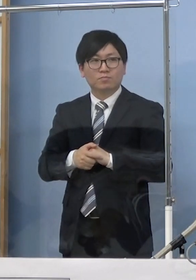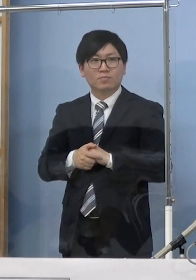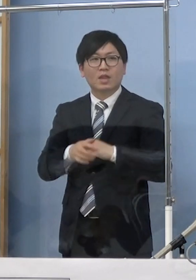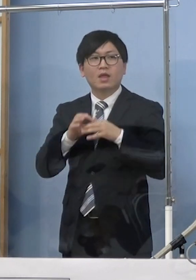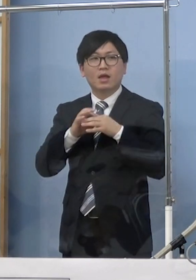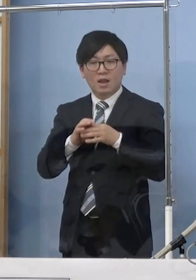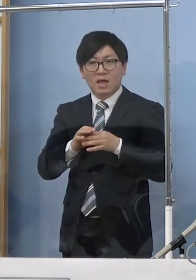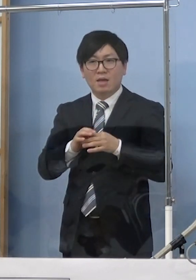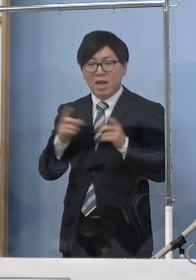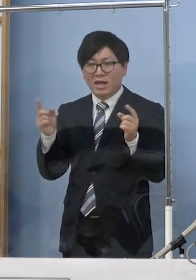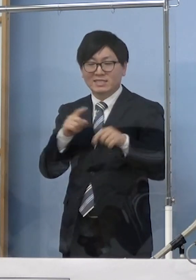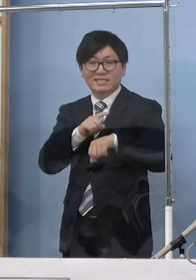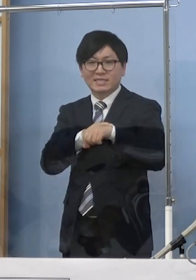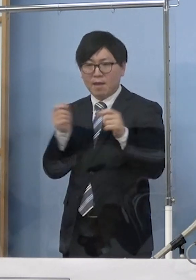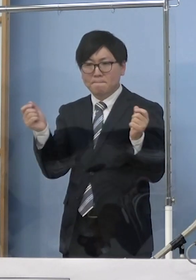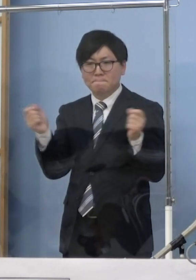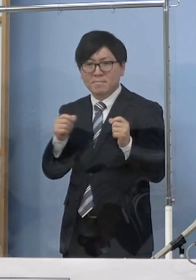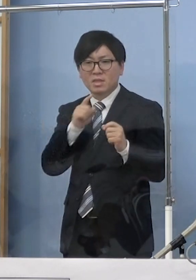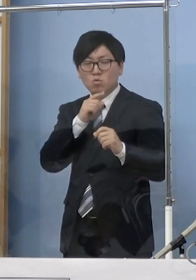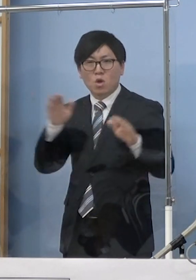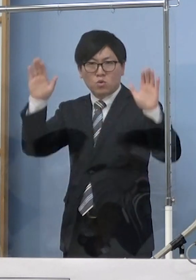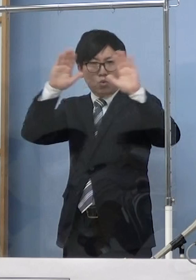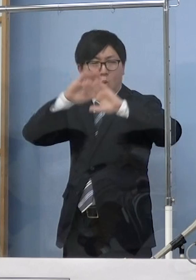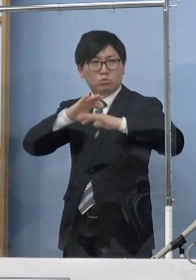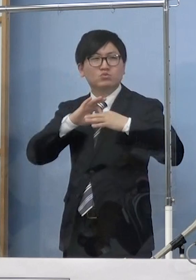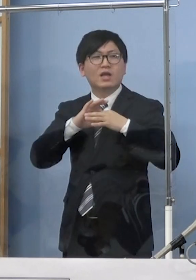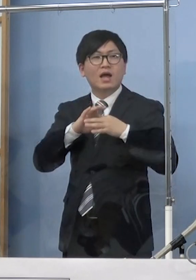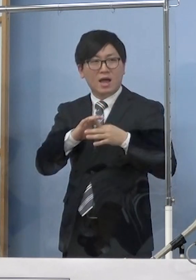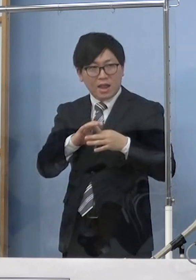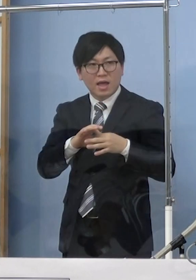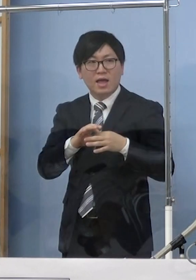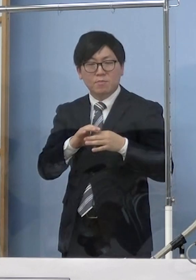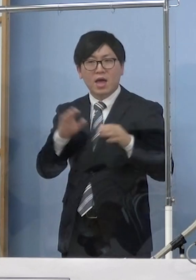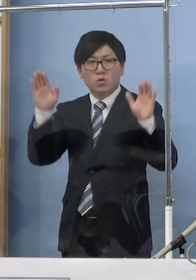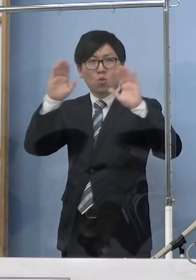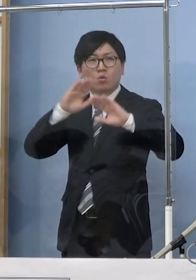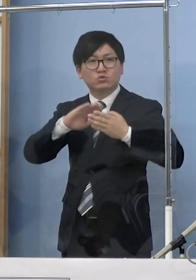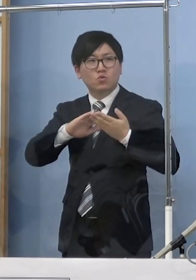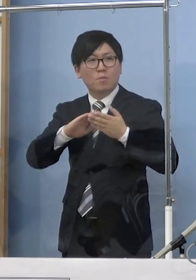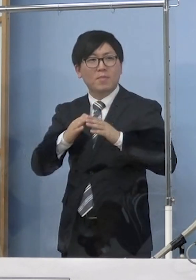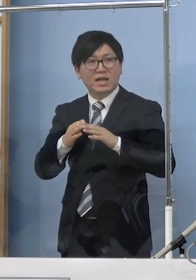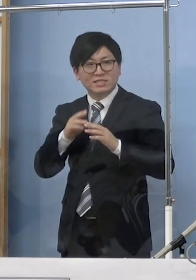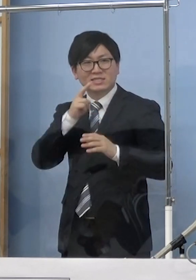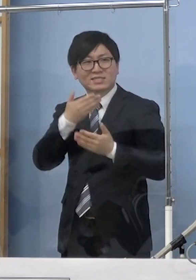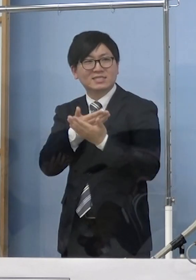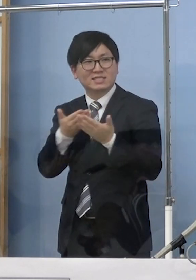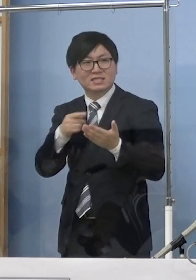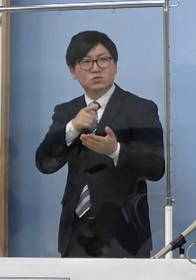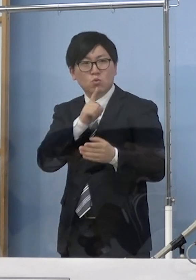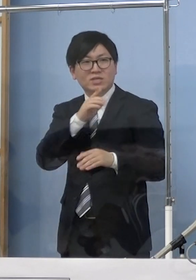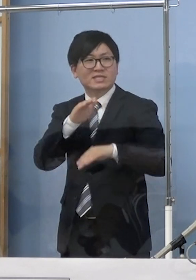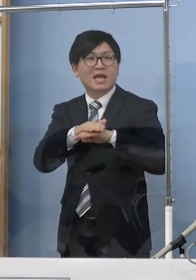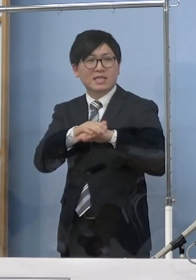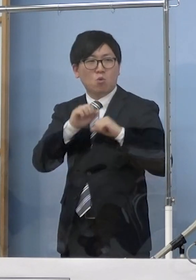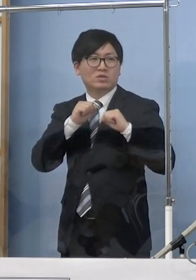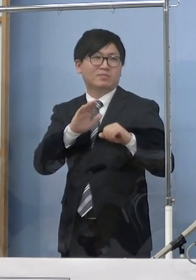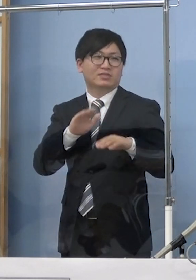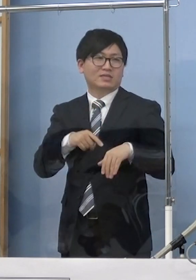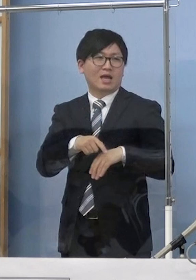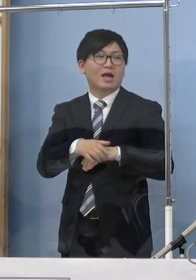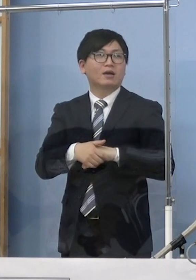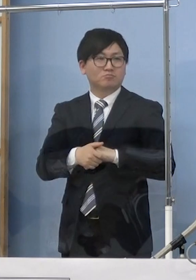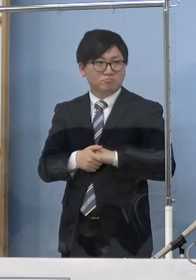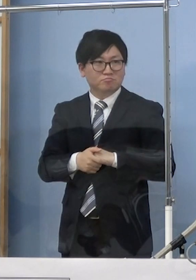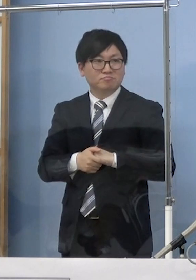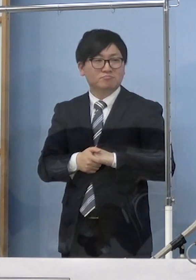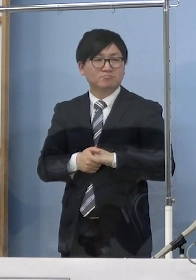で 結果として、まあ、それはもうほぼ一致するんですが、飲食関係とこのように申し上げたと。